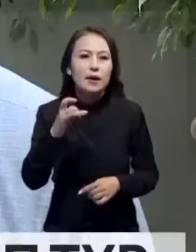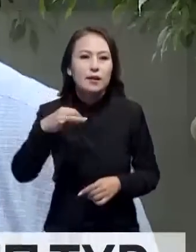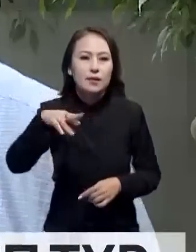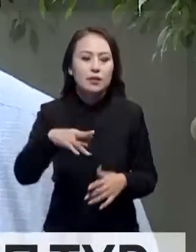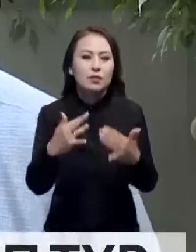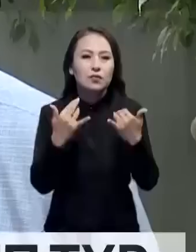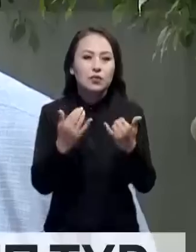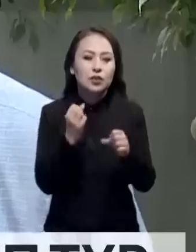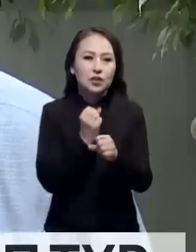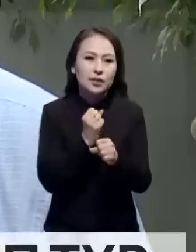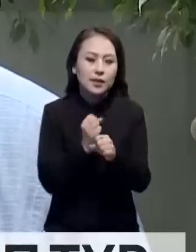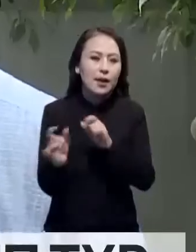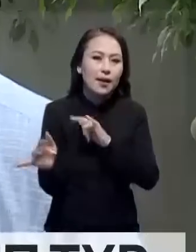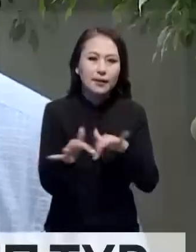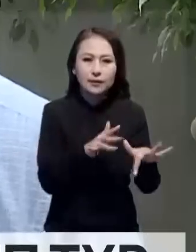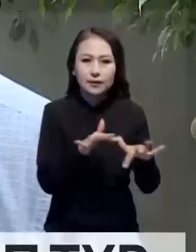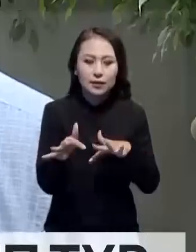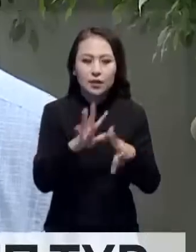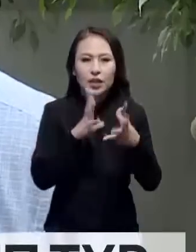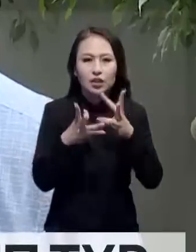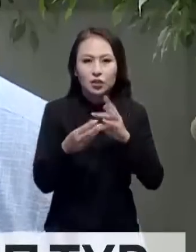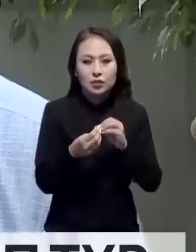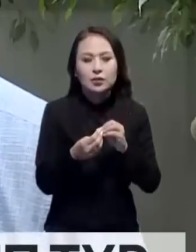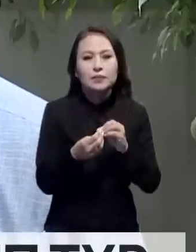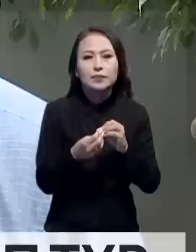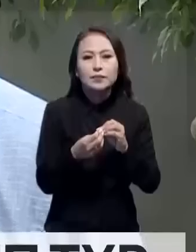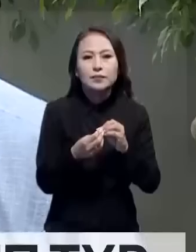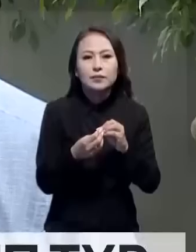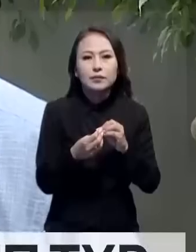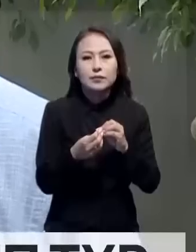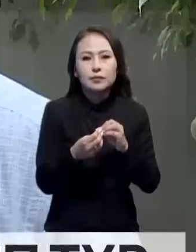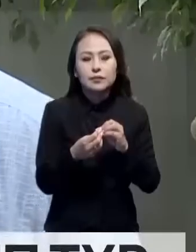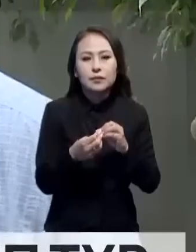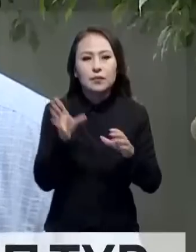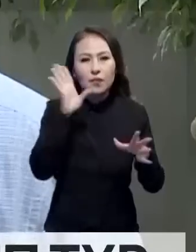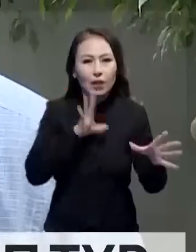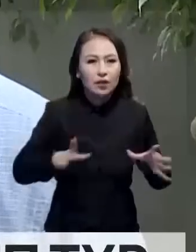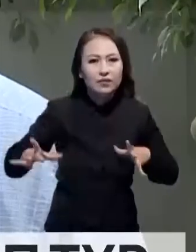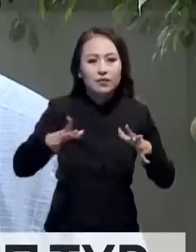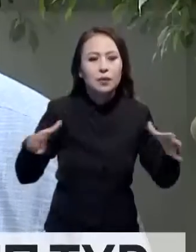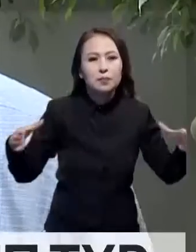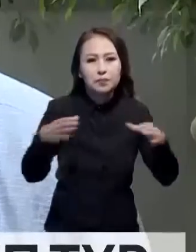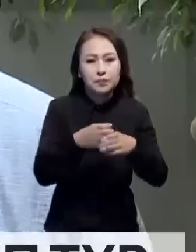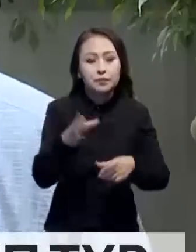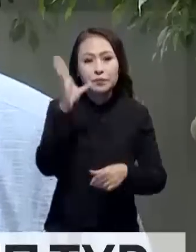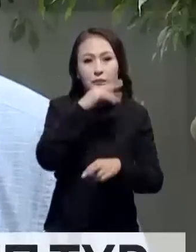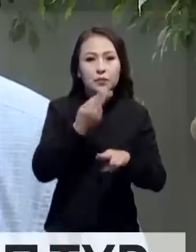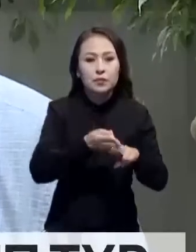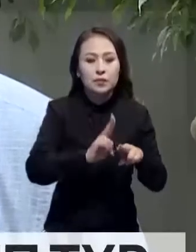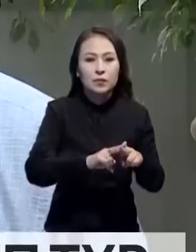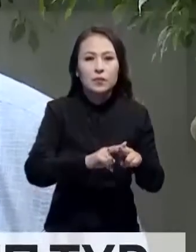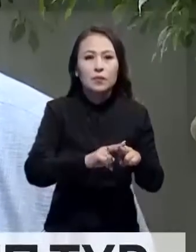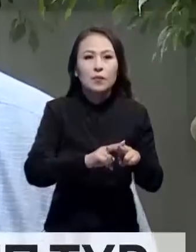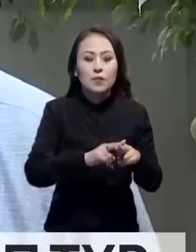бұл жасалған әрекеттердің нәтижесі одан да жаңағы арал суынын тартылуына алып келуі мүмкін. Сондықтан осы тұрғыдан алған